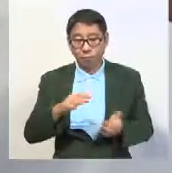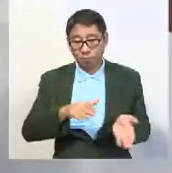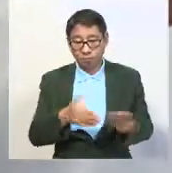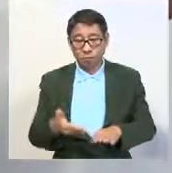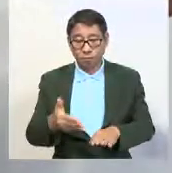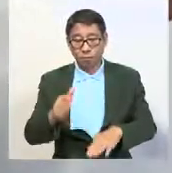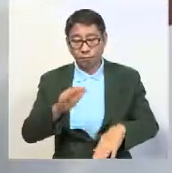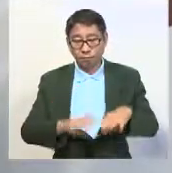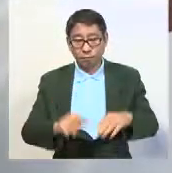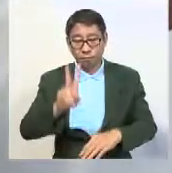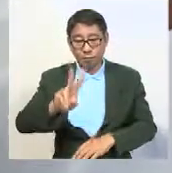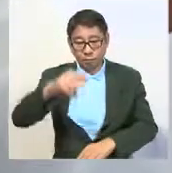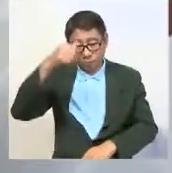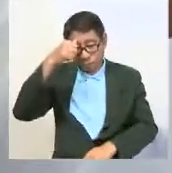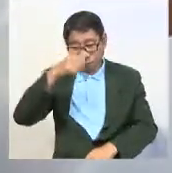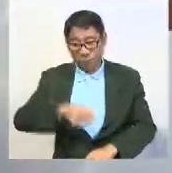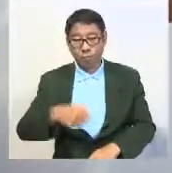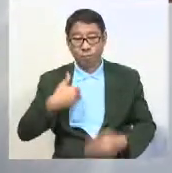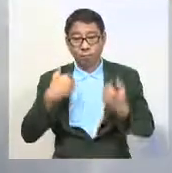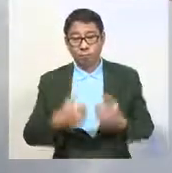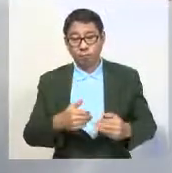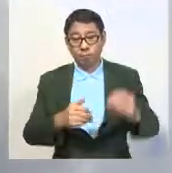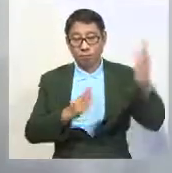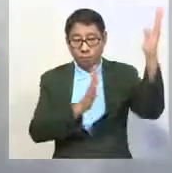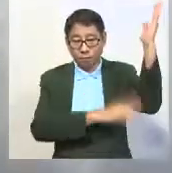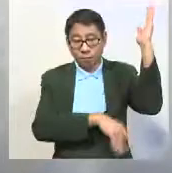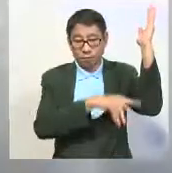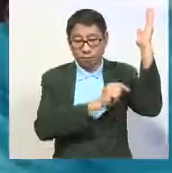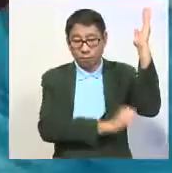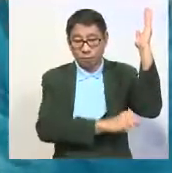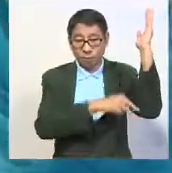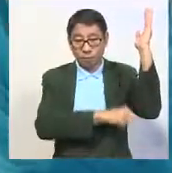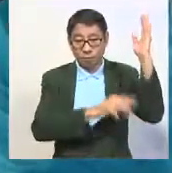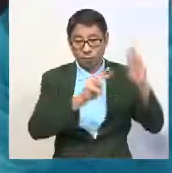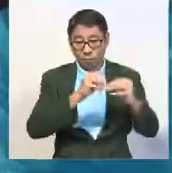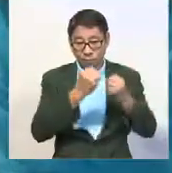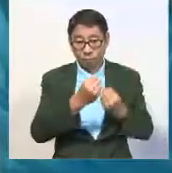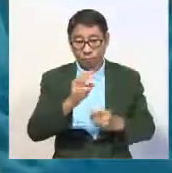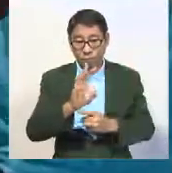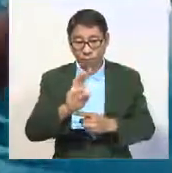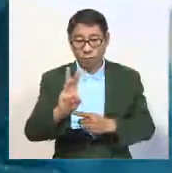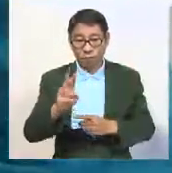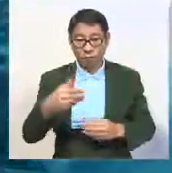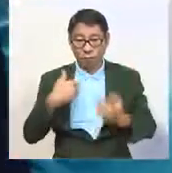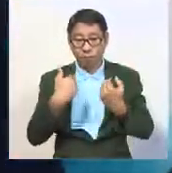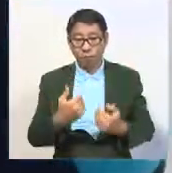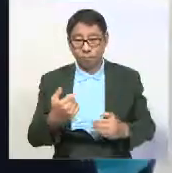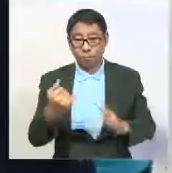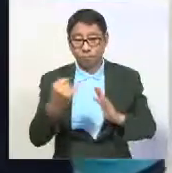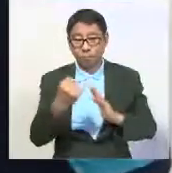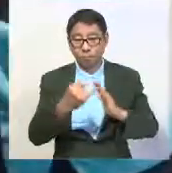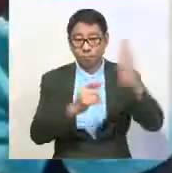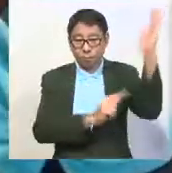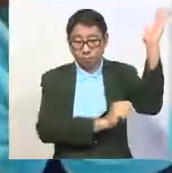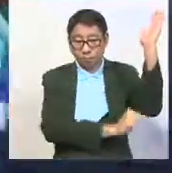ายมาแล้วไม่เกิน2วันบริเวณพื้นที่ปากคลองตะเป๊ะหมู่6ตำบลเกาะลิบงอำเภอกันตัง